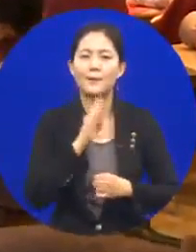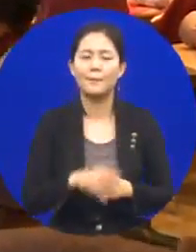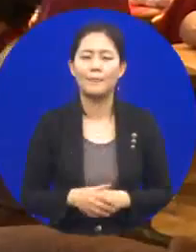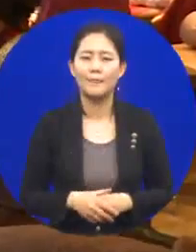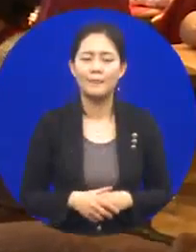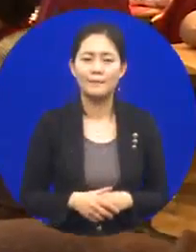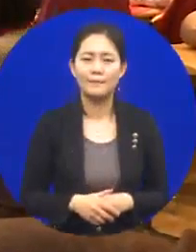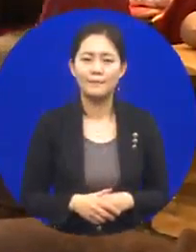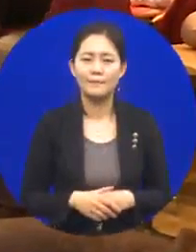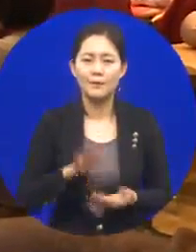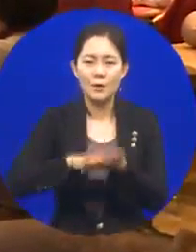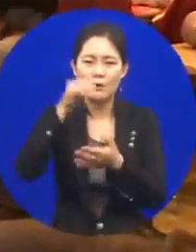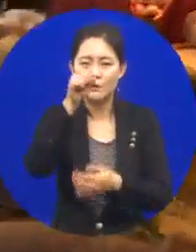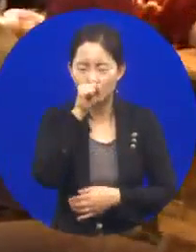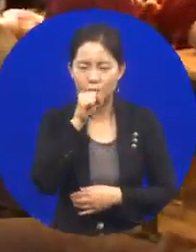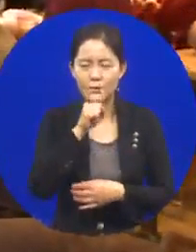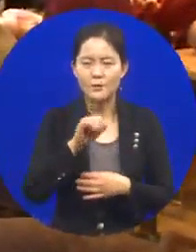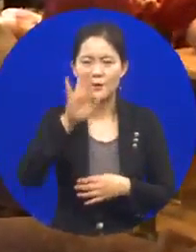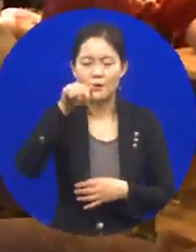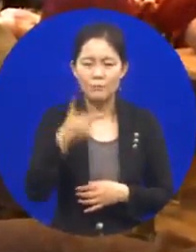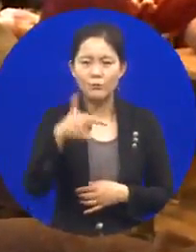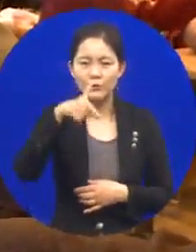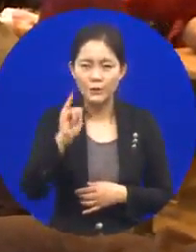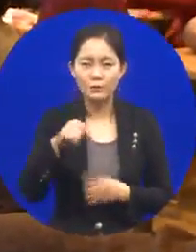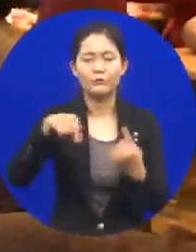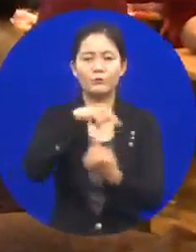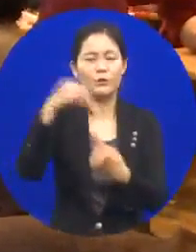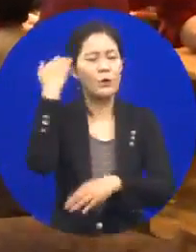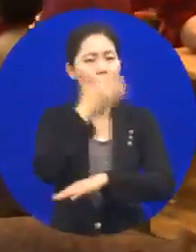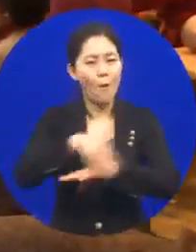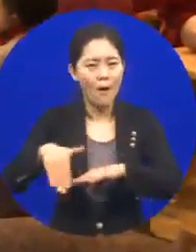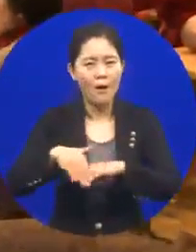때문에 굉장히 열의가 높고요. 분기별로 운영 계획이 있어서요,